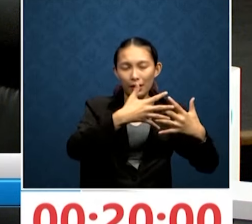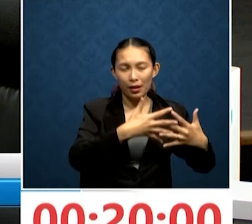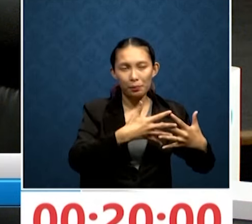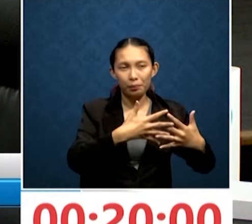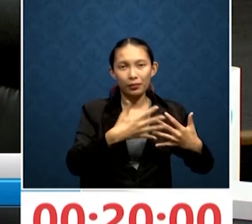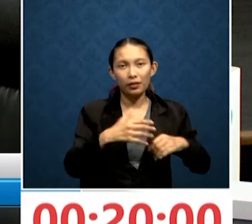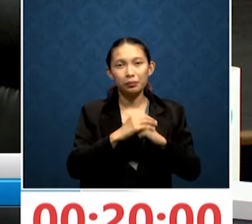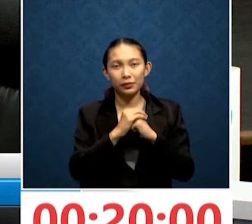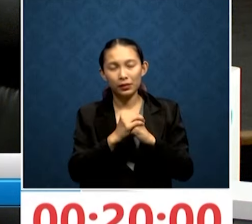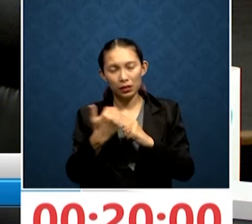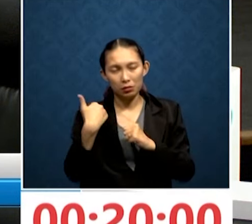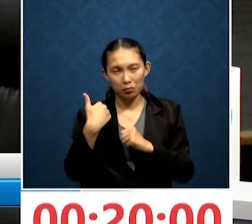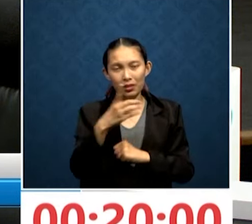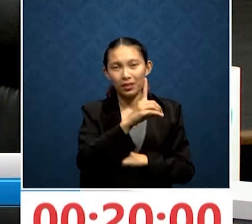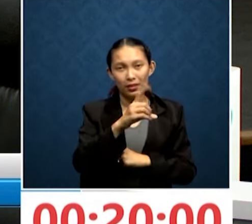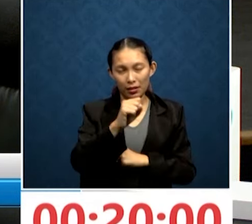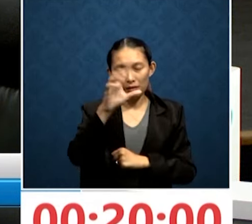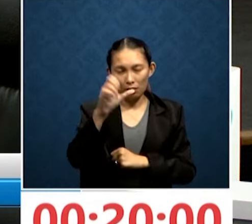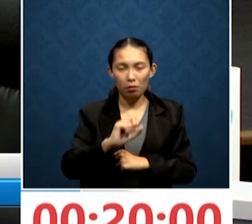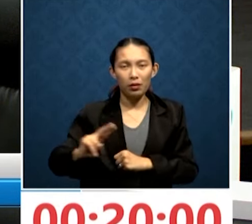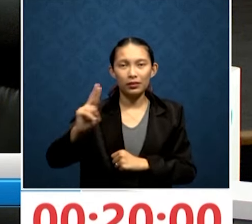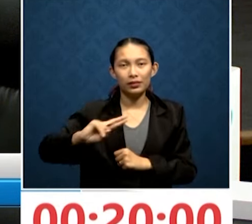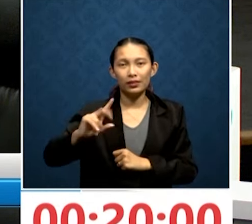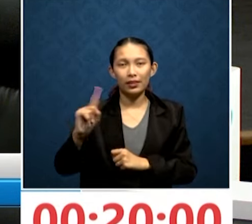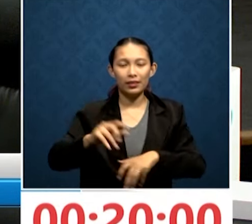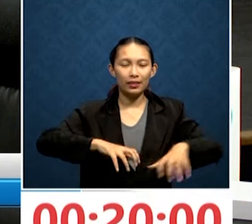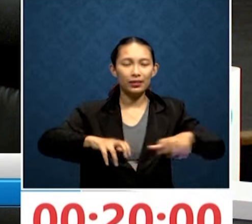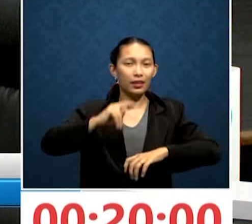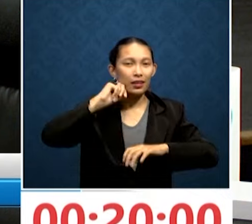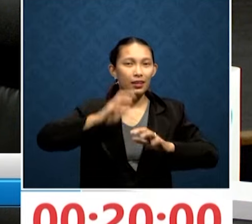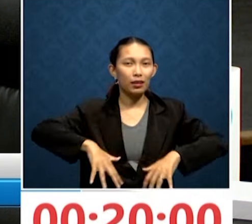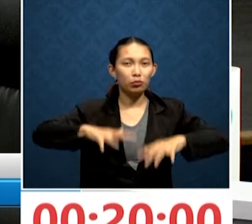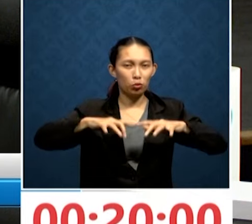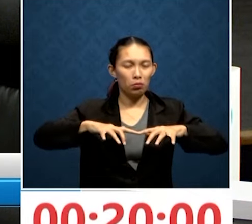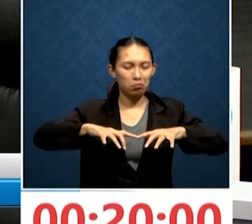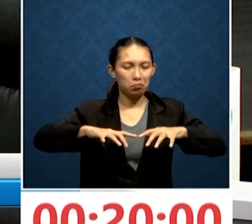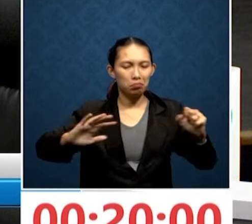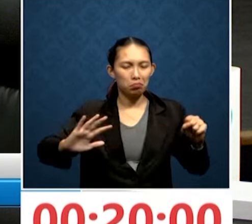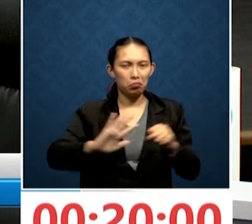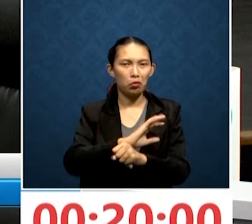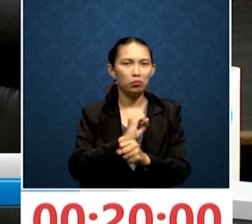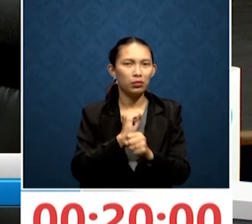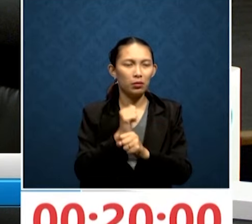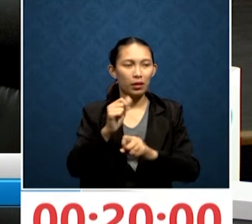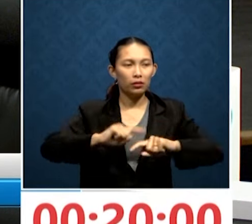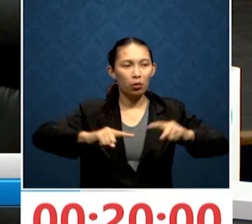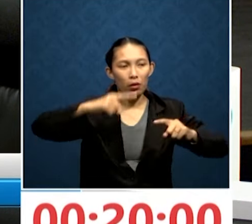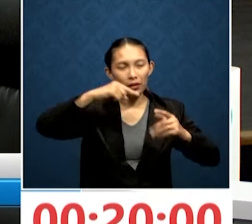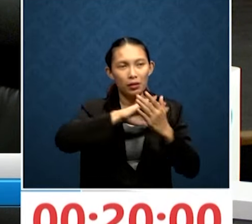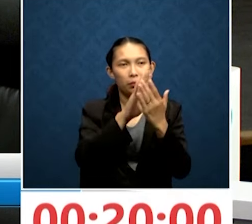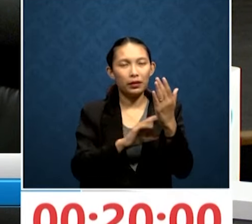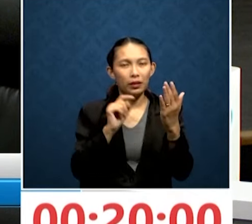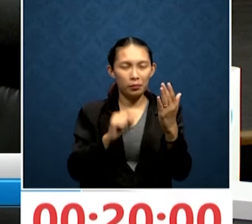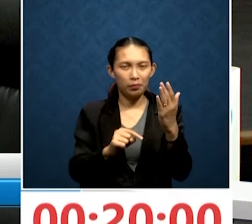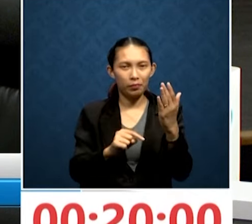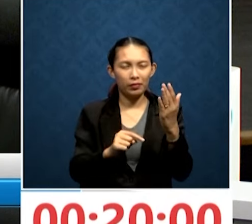และจีนได้นำ DSS มาใช้ในการจัดการน้ำท่วมอย่างมีประสิทธิภาพแต่ในประเทศไทย